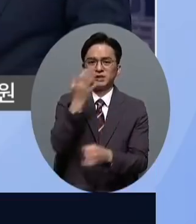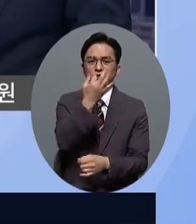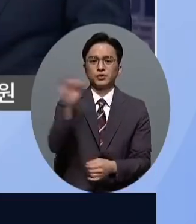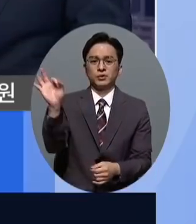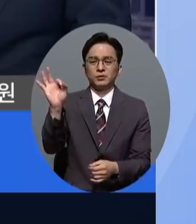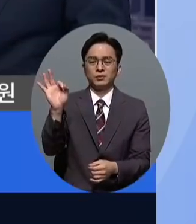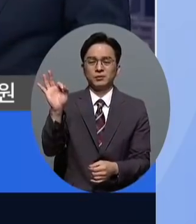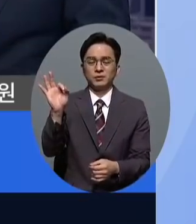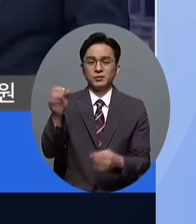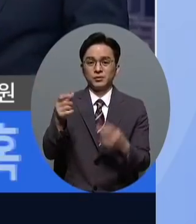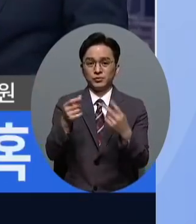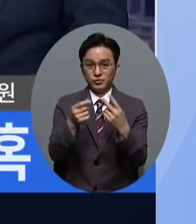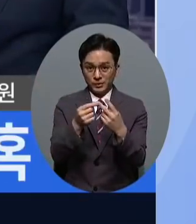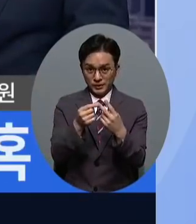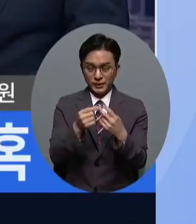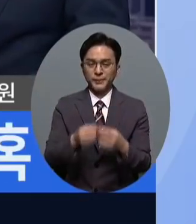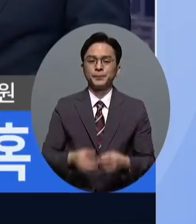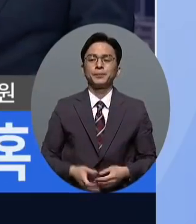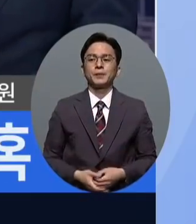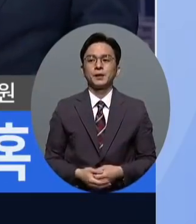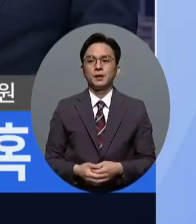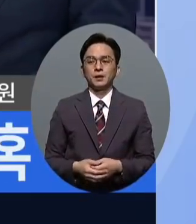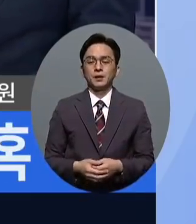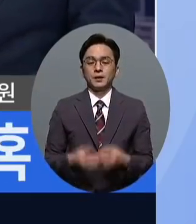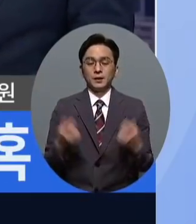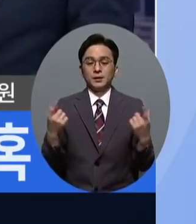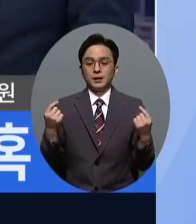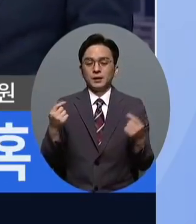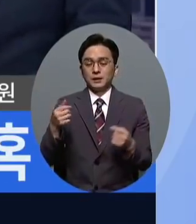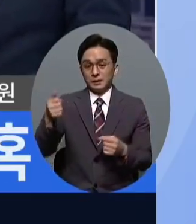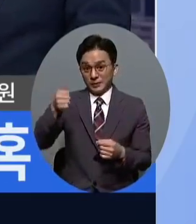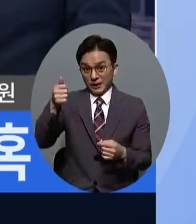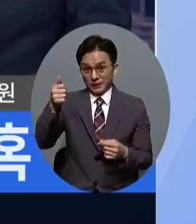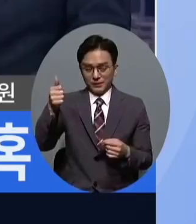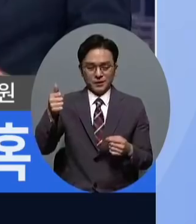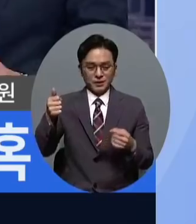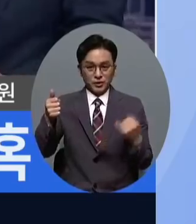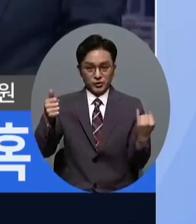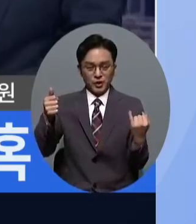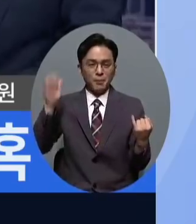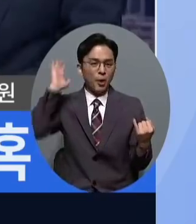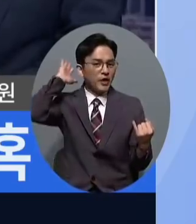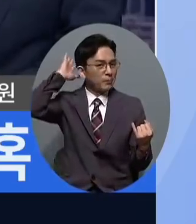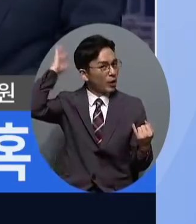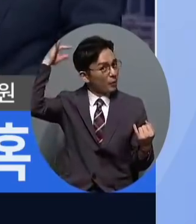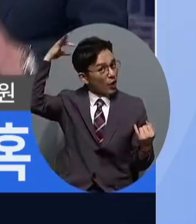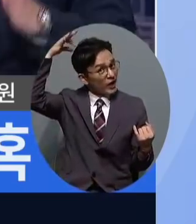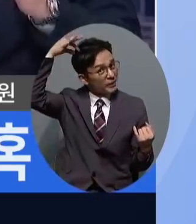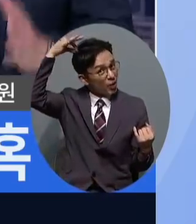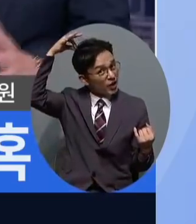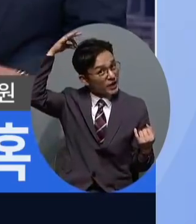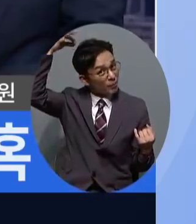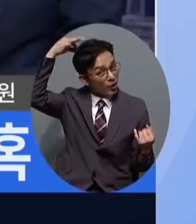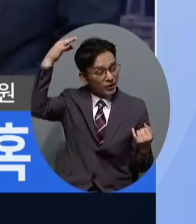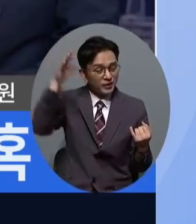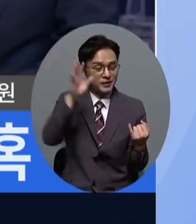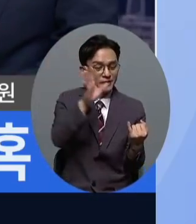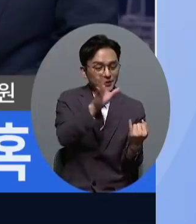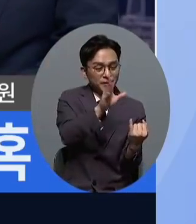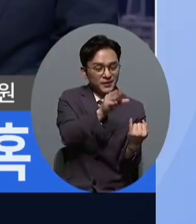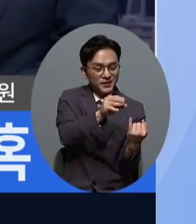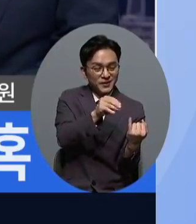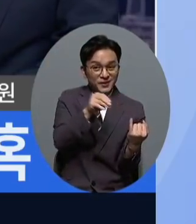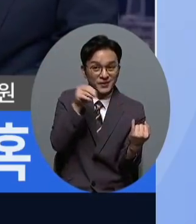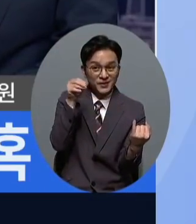여성의 머리카락을 잡습니다. 그래서 머리카락을 만지면 느낌은 없을 수 있잖아요. 예. 그럼에도 불구하고 우리 대법원 입장에서는 분명히 그 성추행이라고